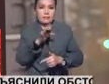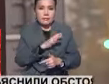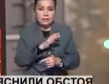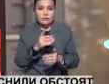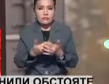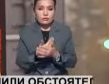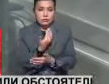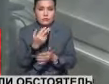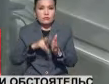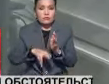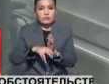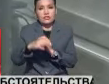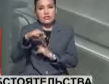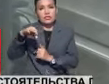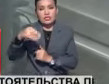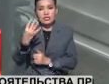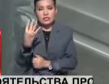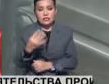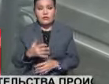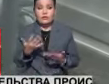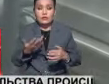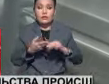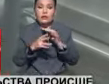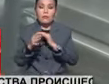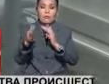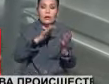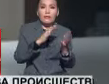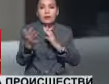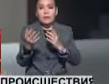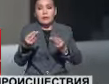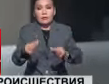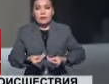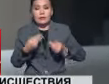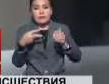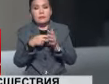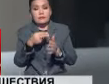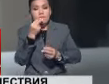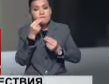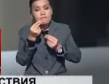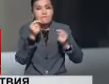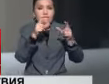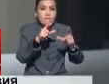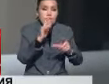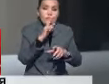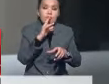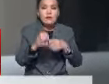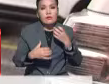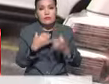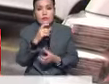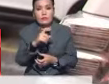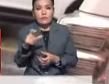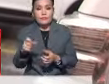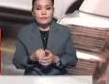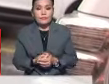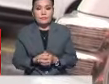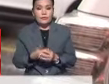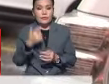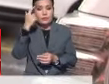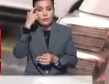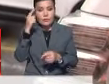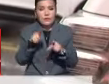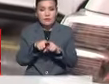вновь подешевел на 4 тенге. Такие колебания отразятся на стоимости продуктов питания, обеспокоены люди. Ну, я думаю, что это